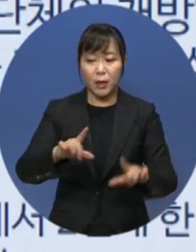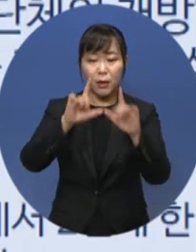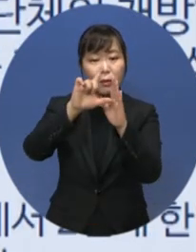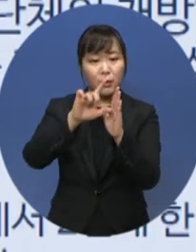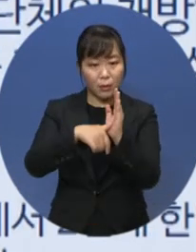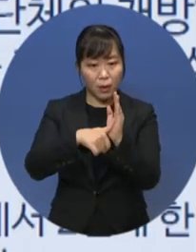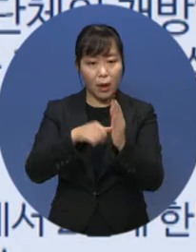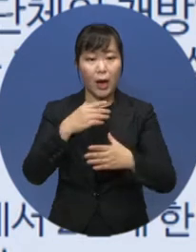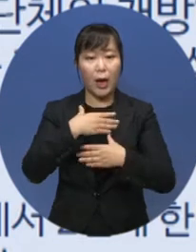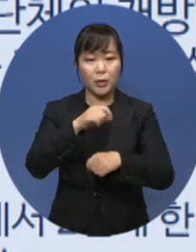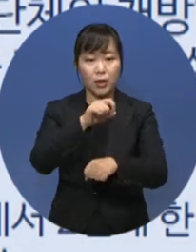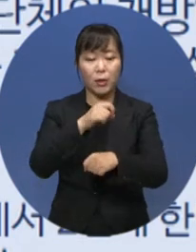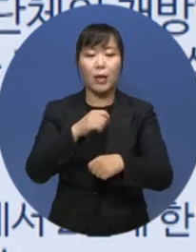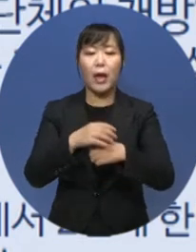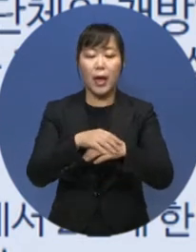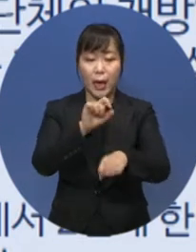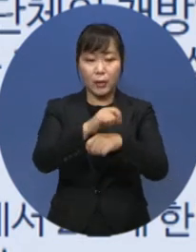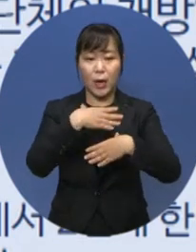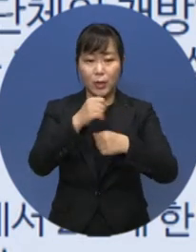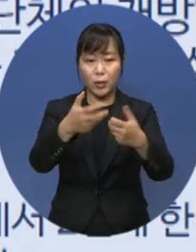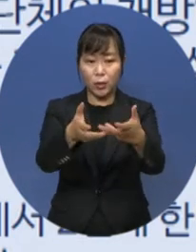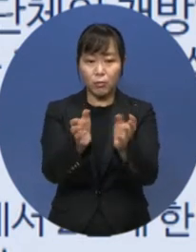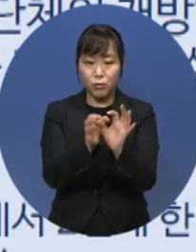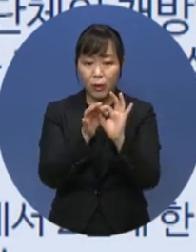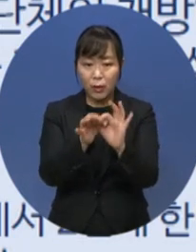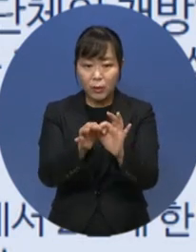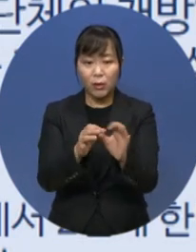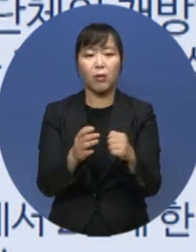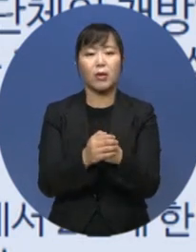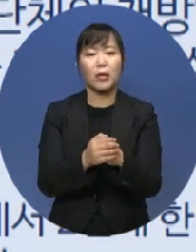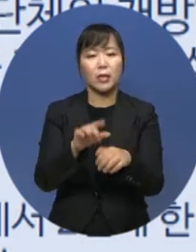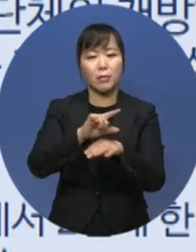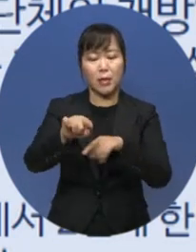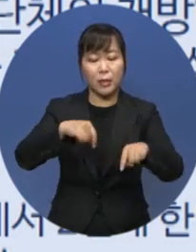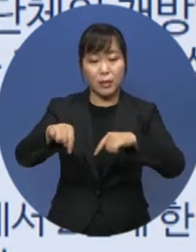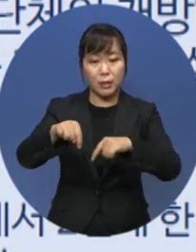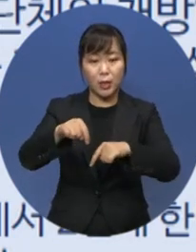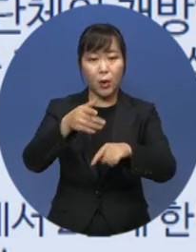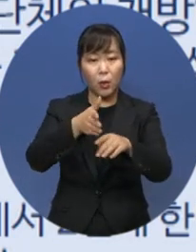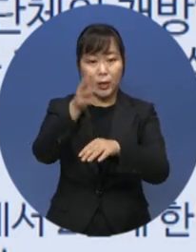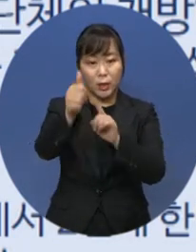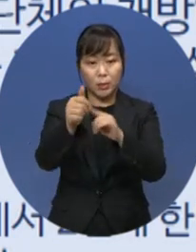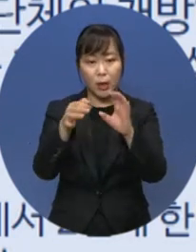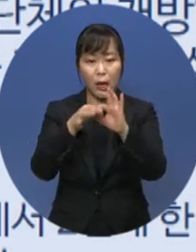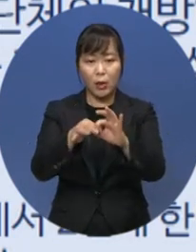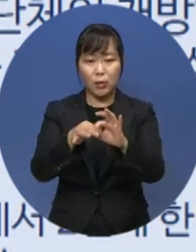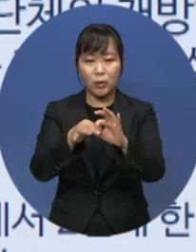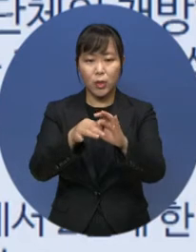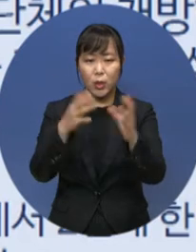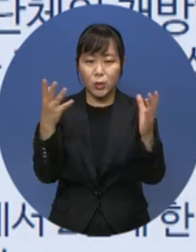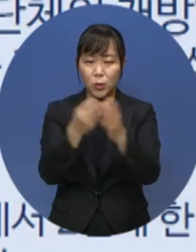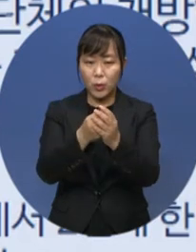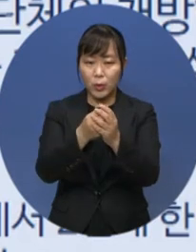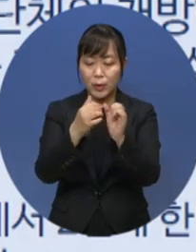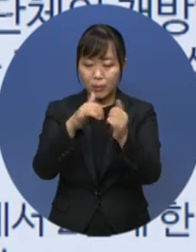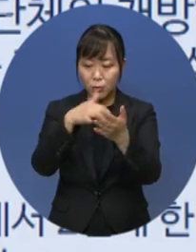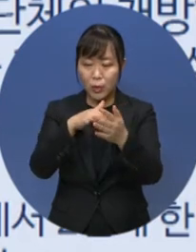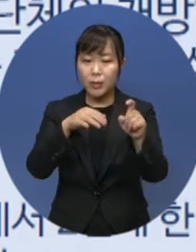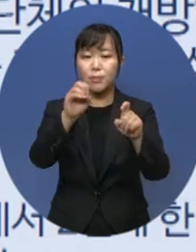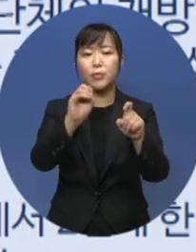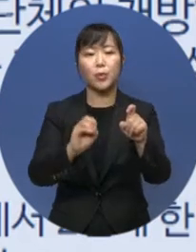당시 안전행정부 지침에 따라 지자체 과장급 이상은 임용권자가 총 인원의 10% 범위